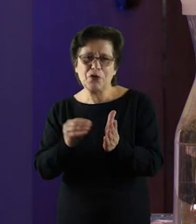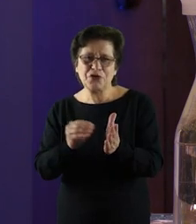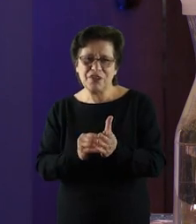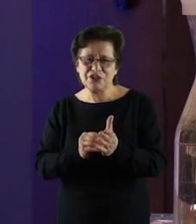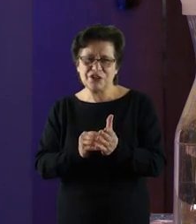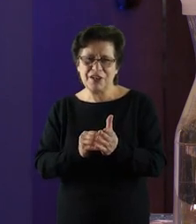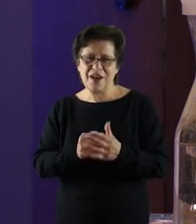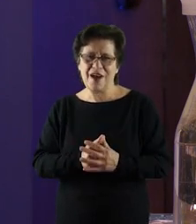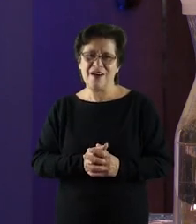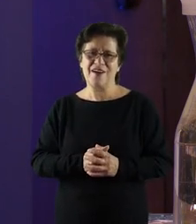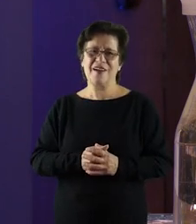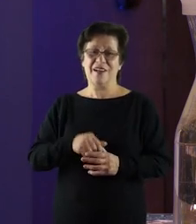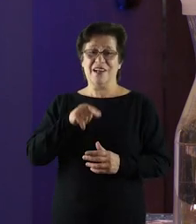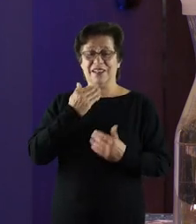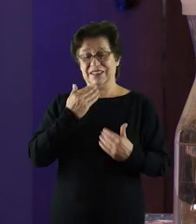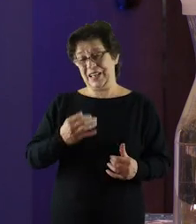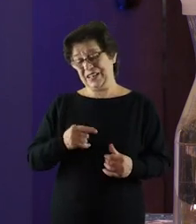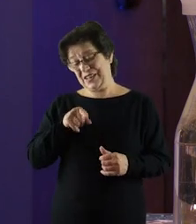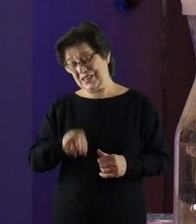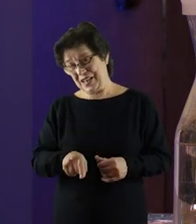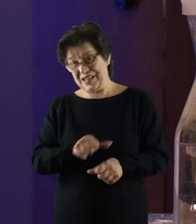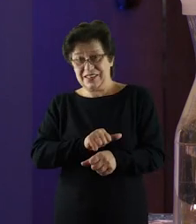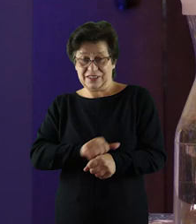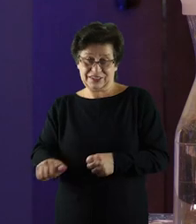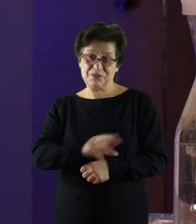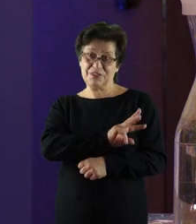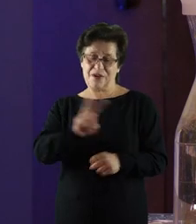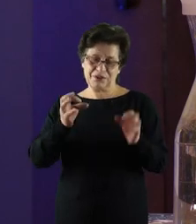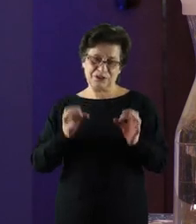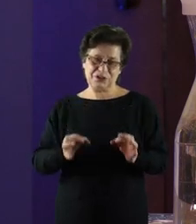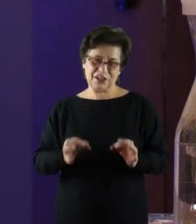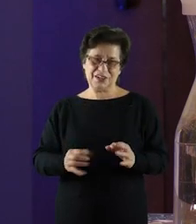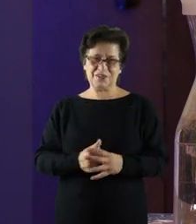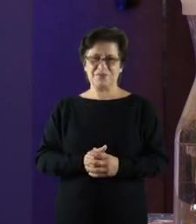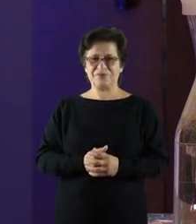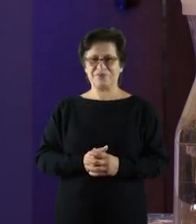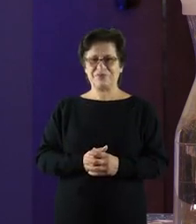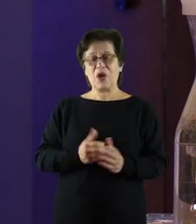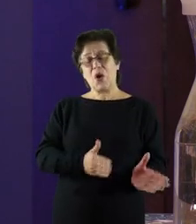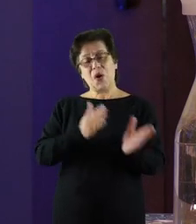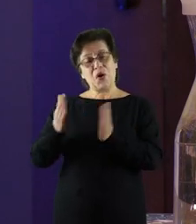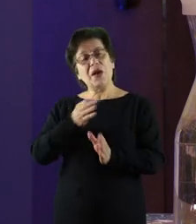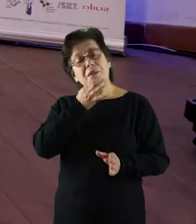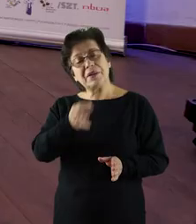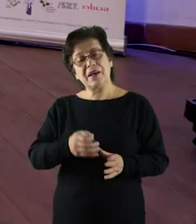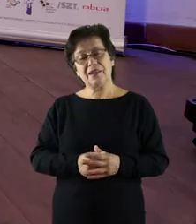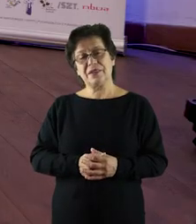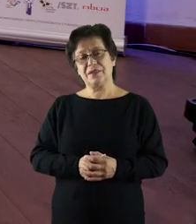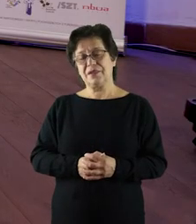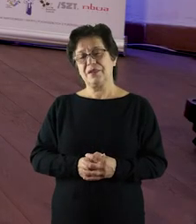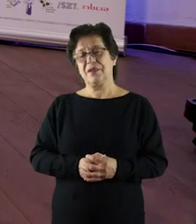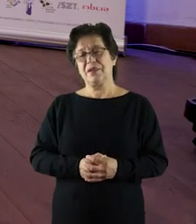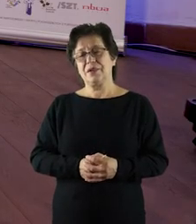pierwsza książka. Dzięki niej jestem dzisiaj tutaj z wami. Bardzo dziękuję, Olku. I kolejne pytanie. Bardzo